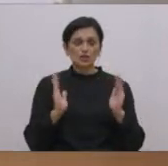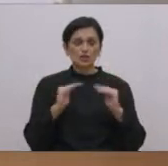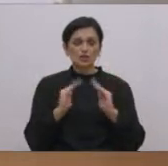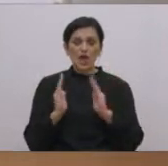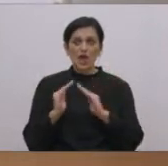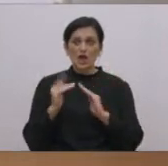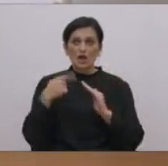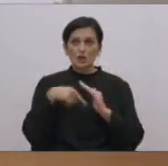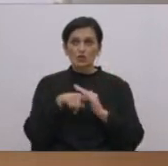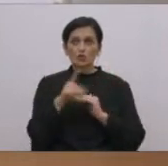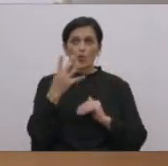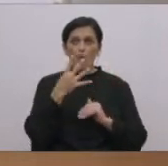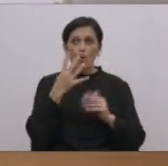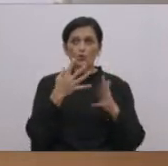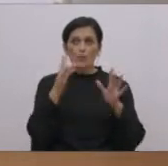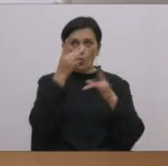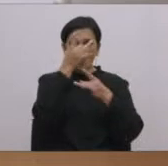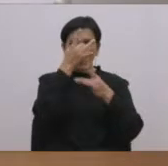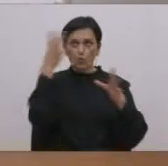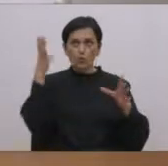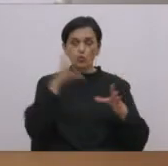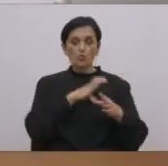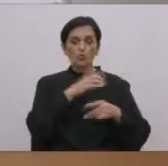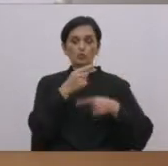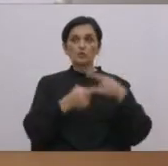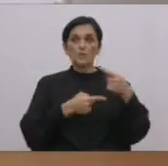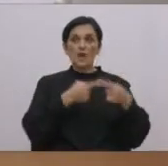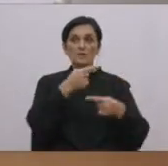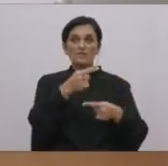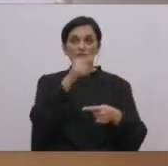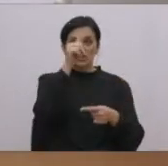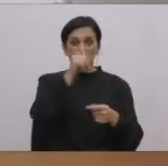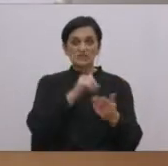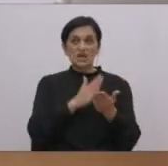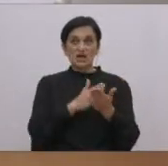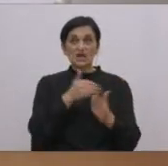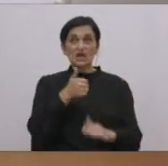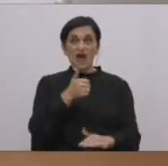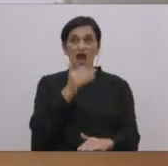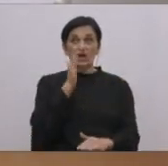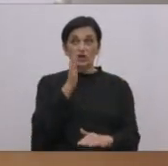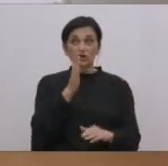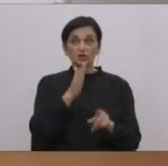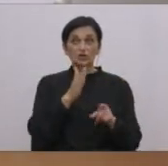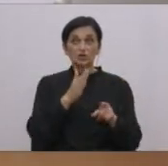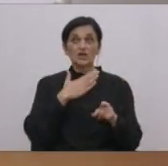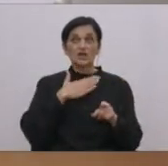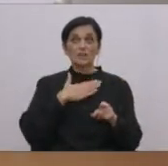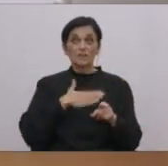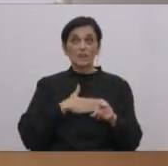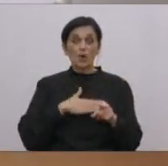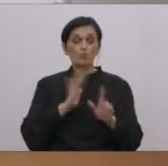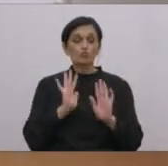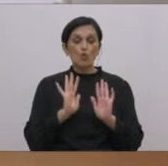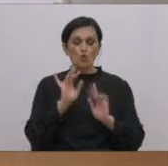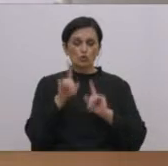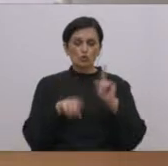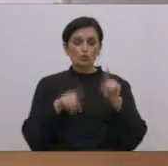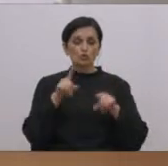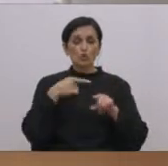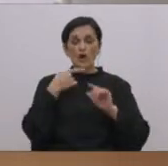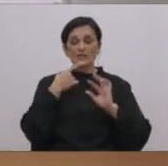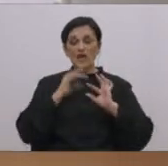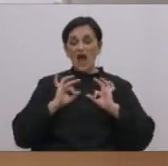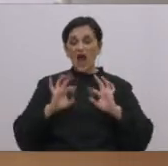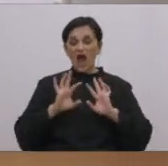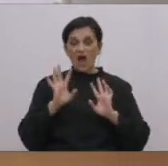აქედან 40-ზე მეტი კულტურული მემკვიდრეობის ძეგლია. კარგი იქნებოდა არ დაკმაყოფილებულიყავით მხოლოდ ზოგადი აღნიშვნით